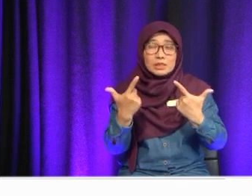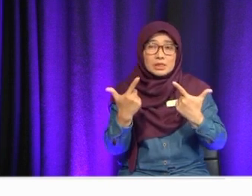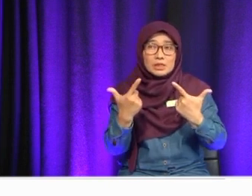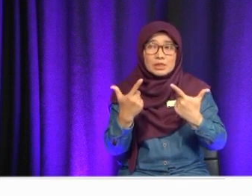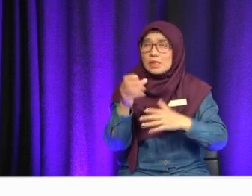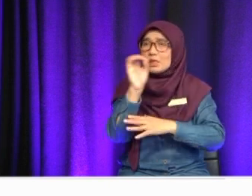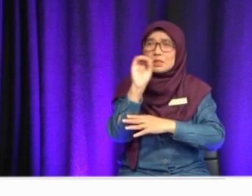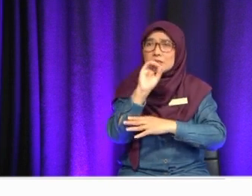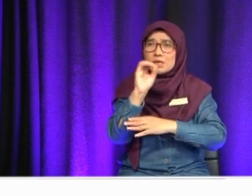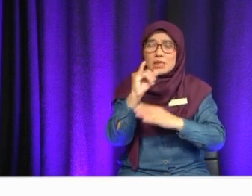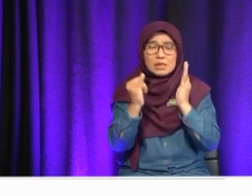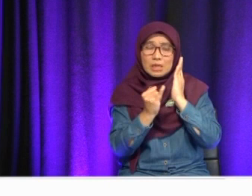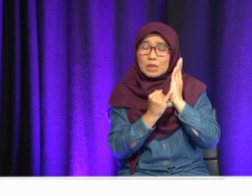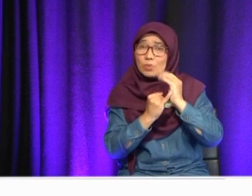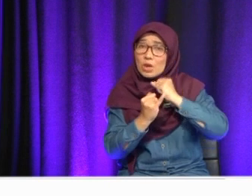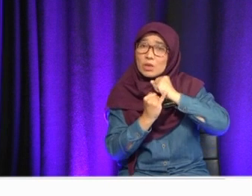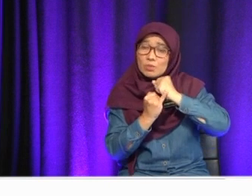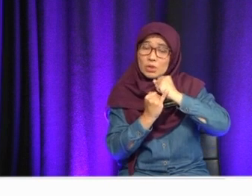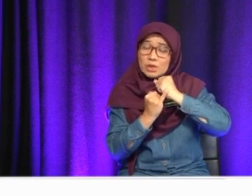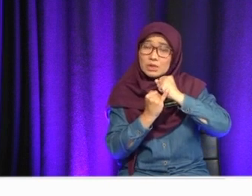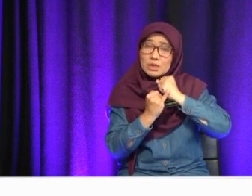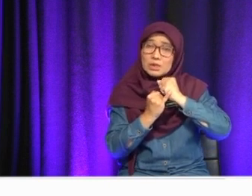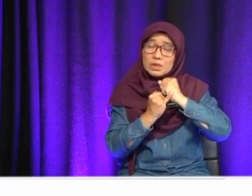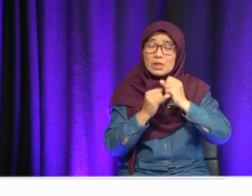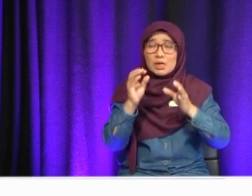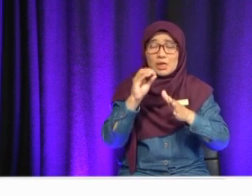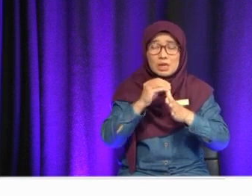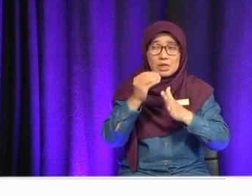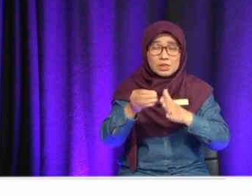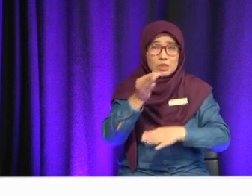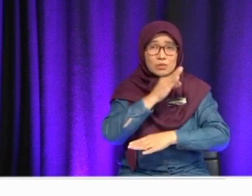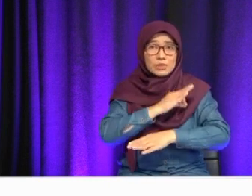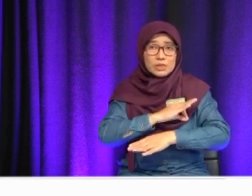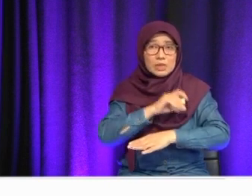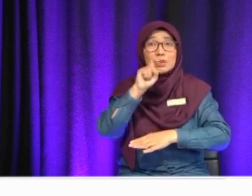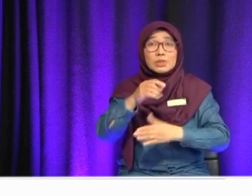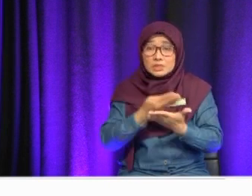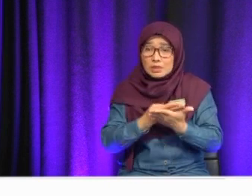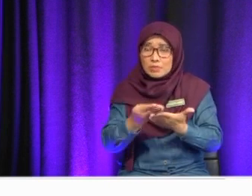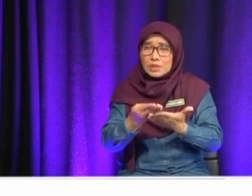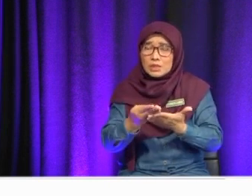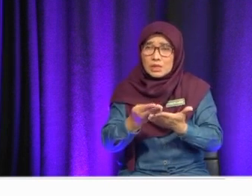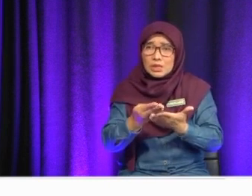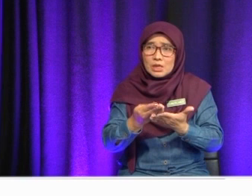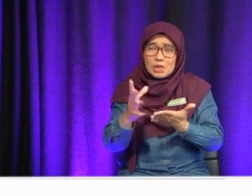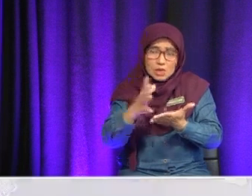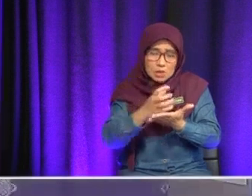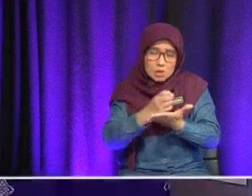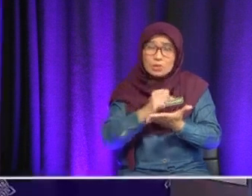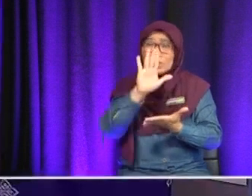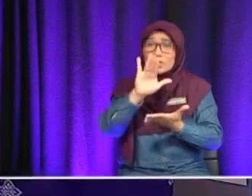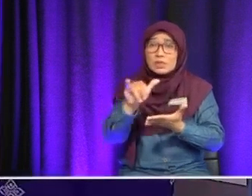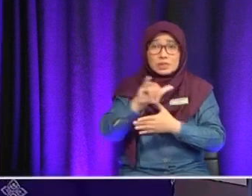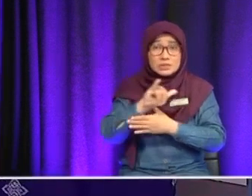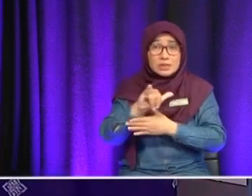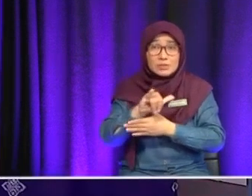imbuhan ataupun faedah. Dan perlu membayar semulalah jumlah yang sama. Jadi, Al-Qur